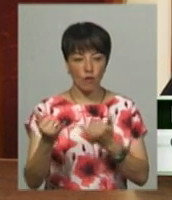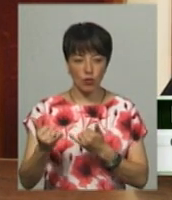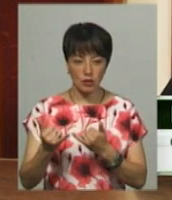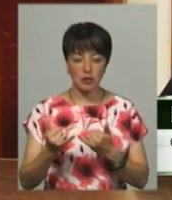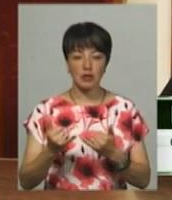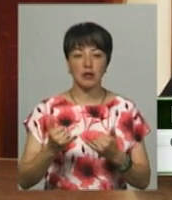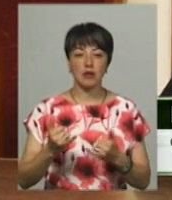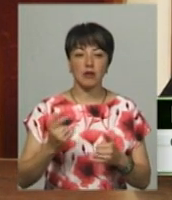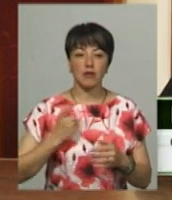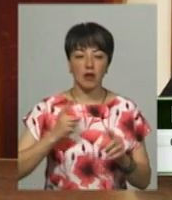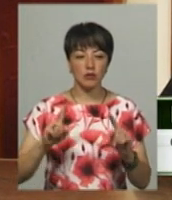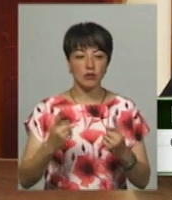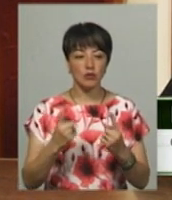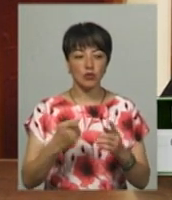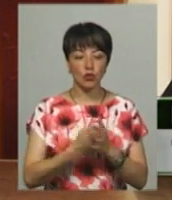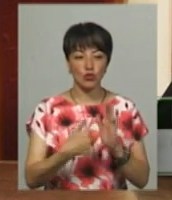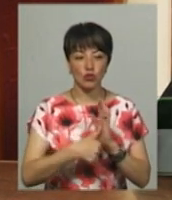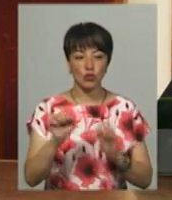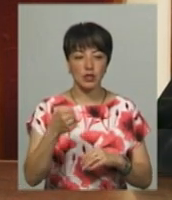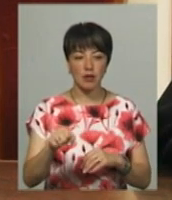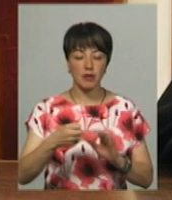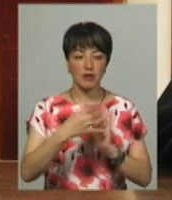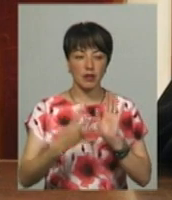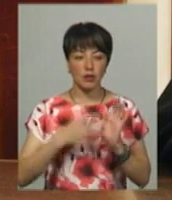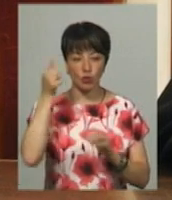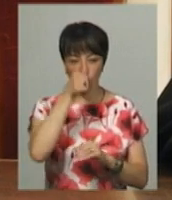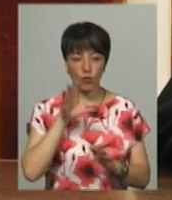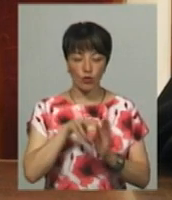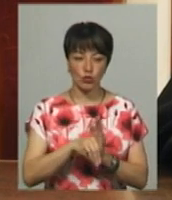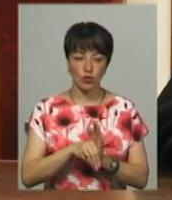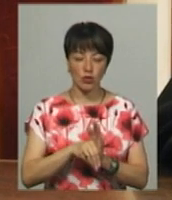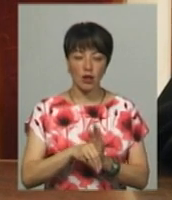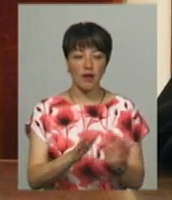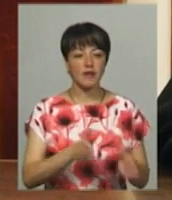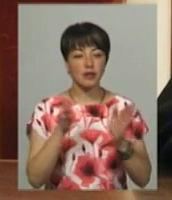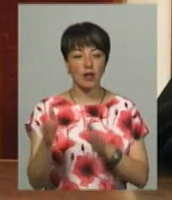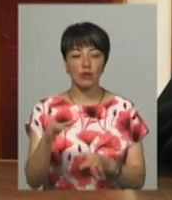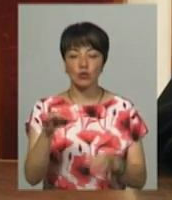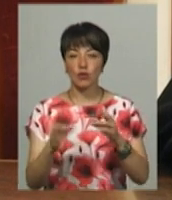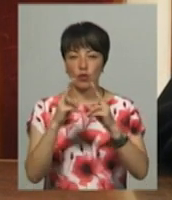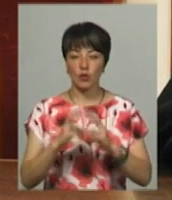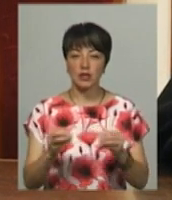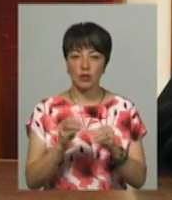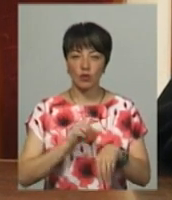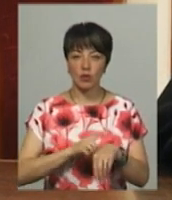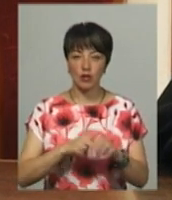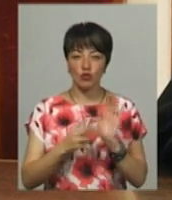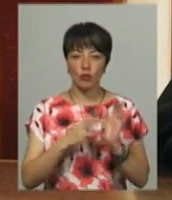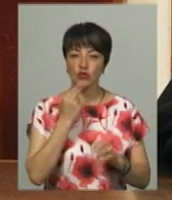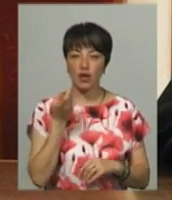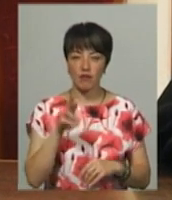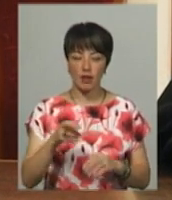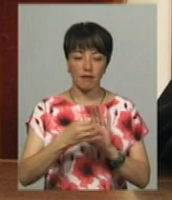вартою обвинуваченого Миколая Романа Дмитровича до 6 серпня 2019 року включно. Відкласти судовий розгляд 10 годину 0 хвилин 7